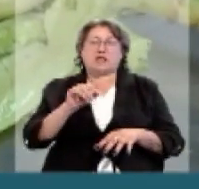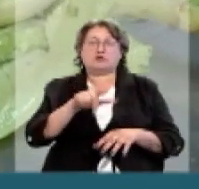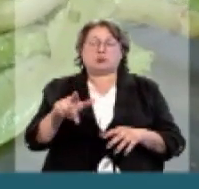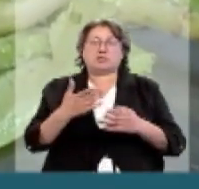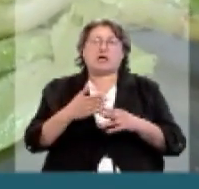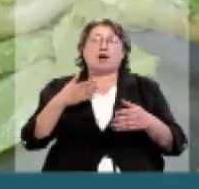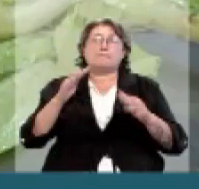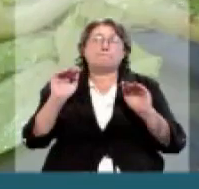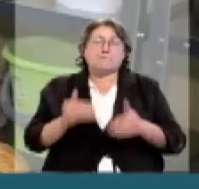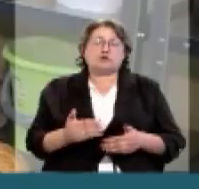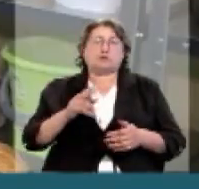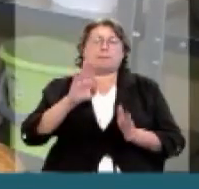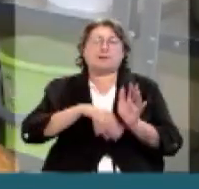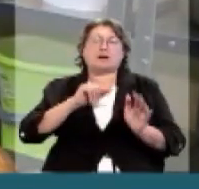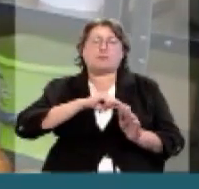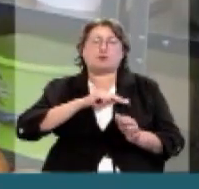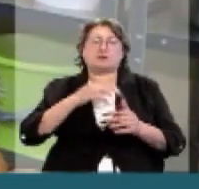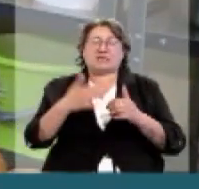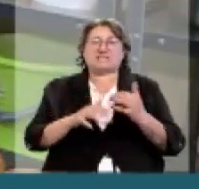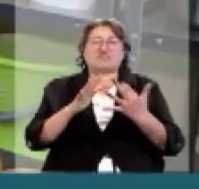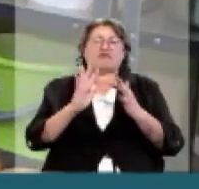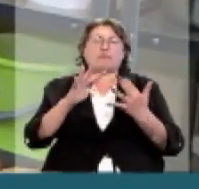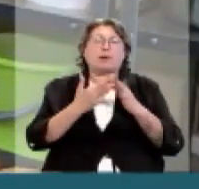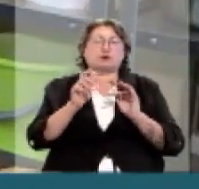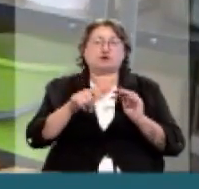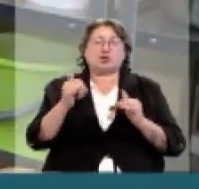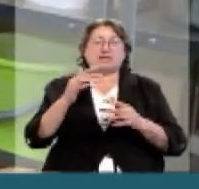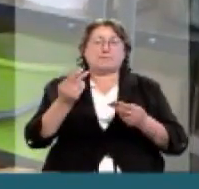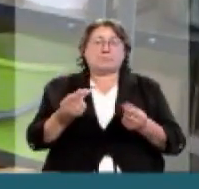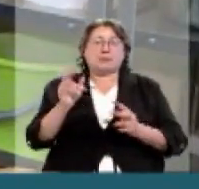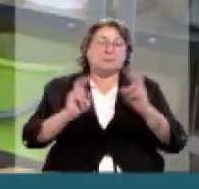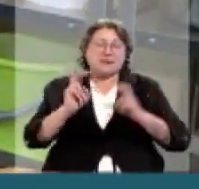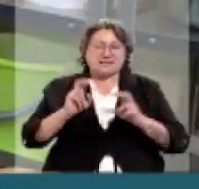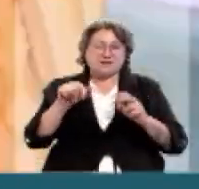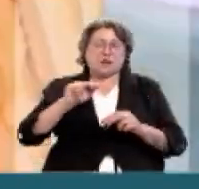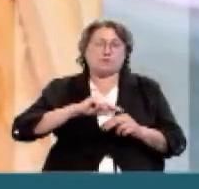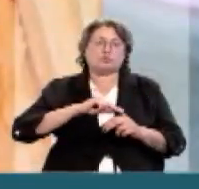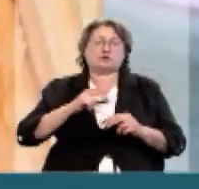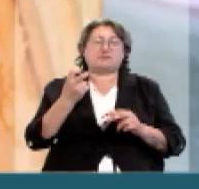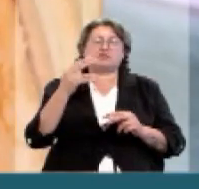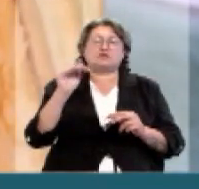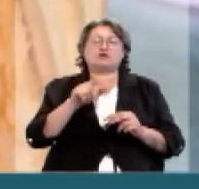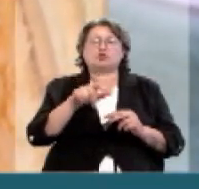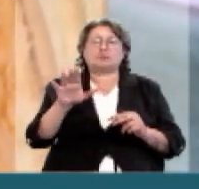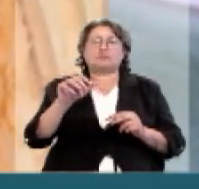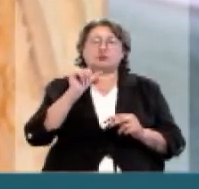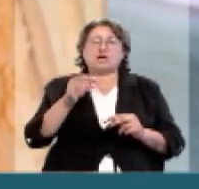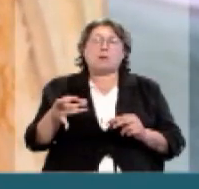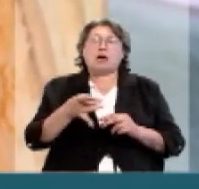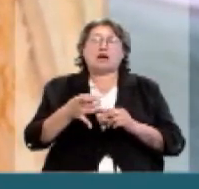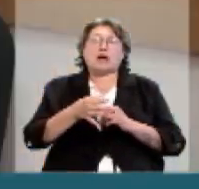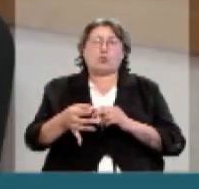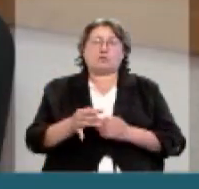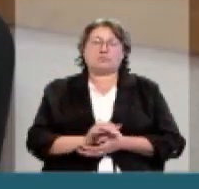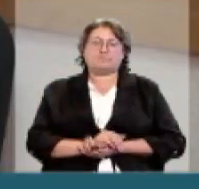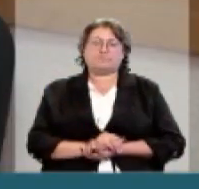арасындағы жұмыссыздықты шектеуге де мүмкіндік артқан. Қазір шағын бизнес кәсіпорындарда Қостанай ауданының 12 мыңнан астам тұрғыны еңбек